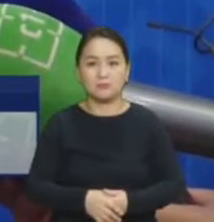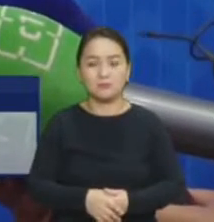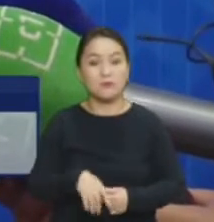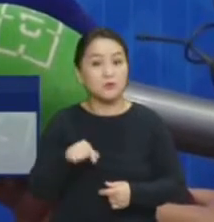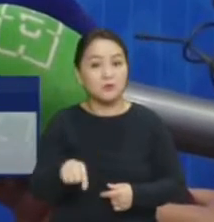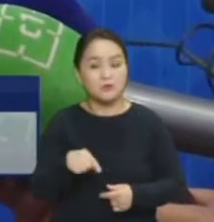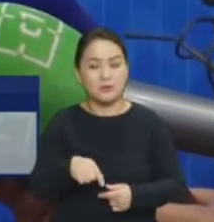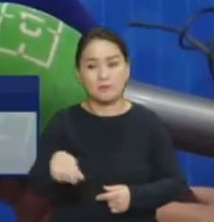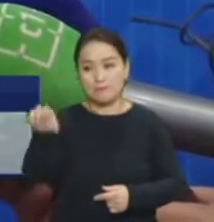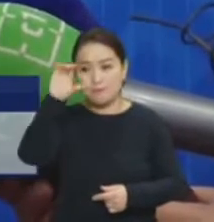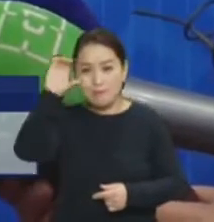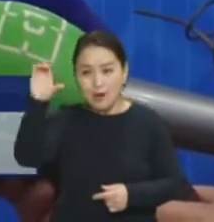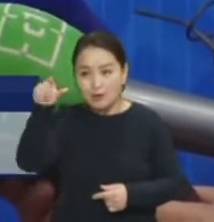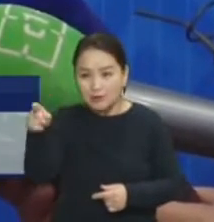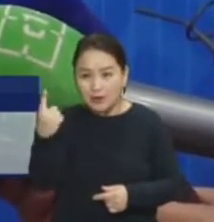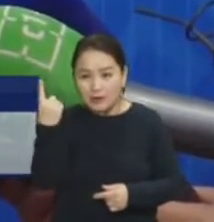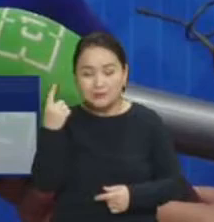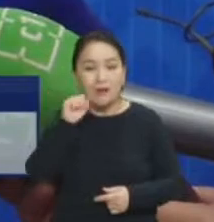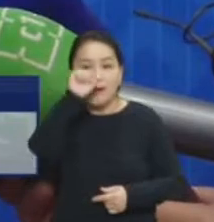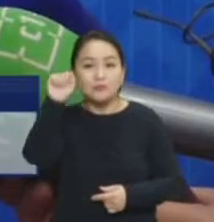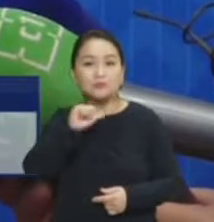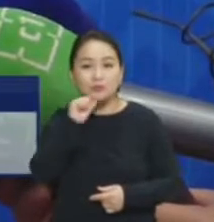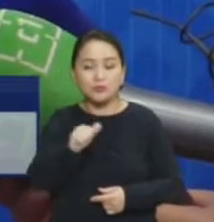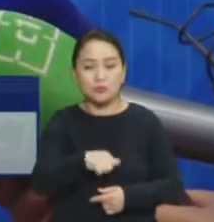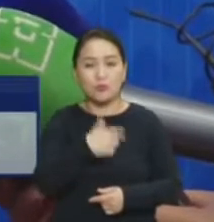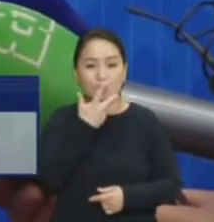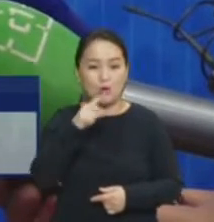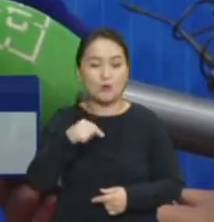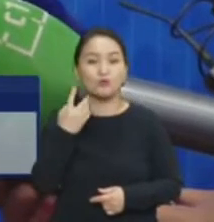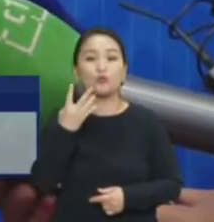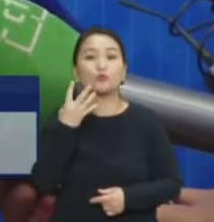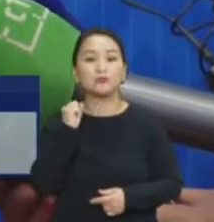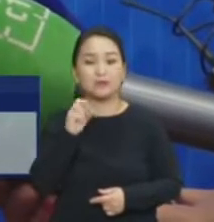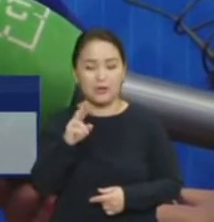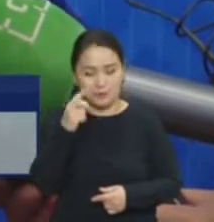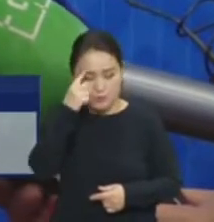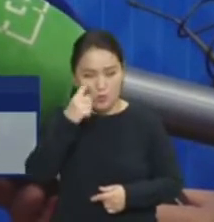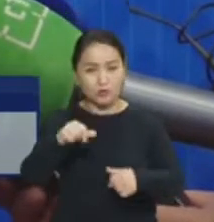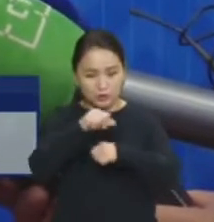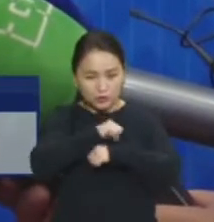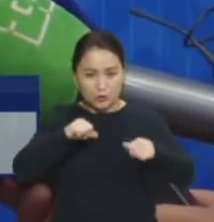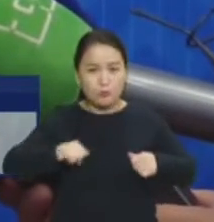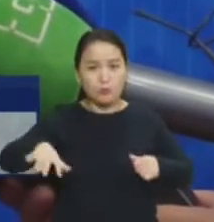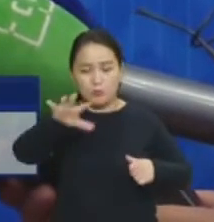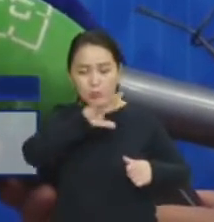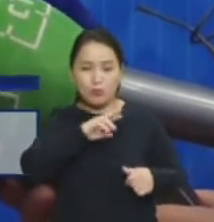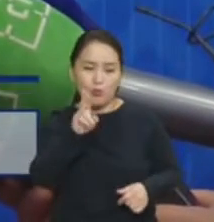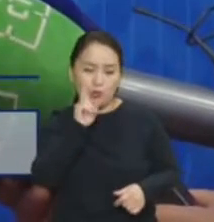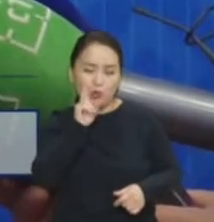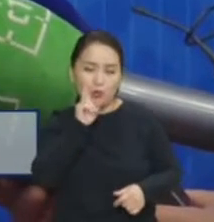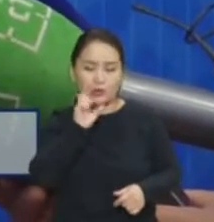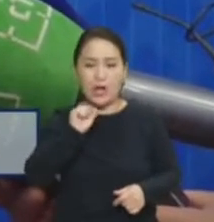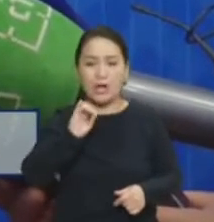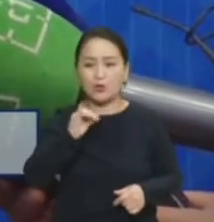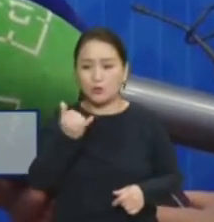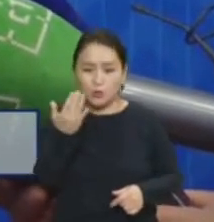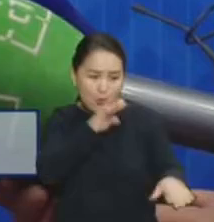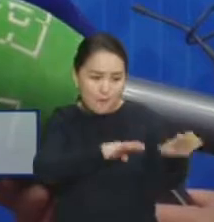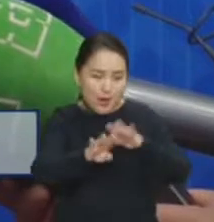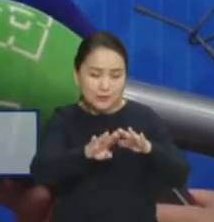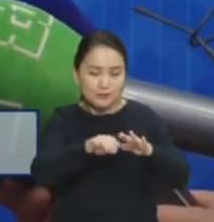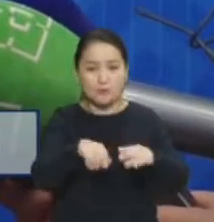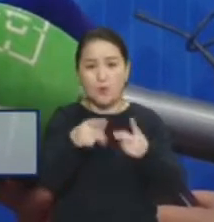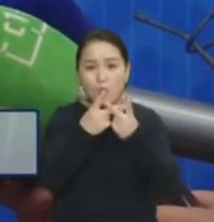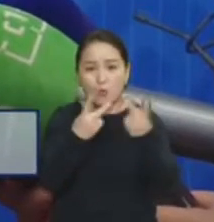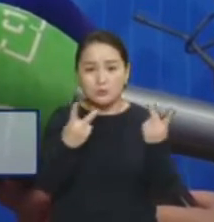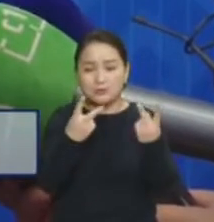Энэ нь өөрөө тэр аж ахуйн нэгжийн асуудал биш аахгүй юу? Манай 3.4 сая иргэний хүнс аюулгүй хүнсний аюулгүй байдал. Энэ нь өөрөө үндэсний аюулгүй байдал. Ийм